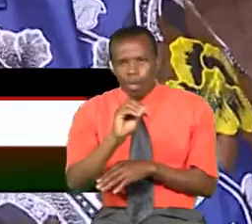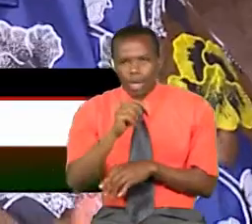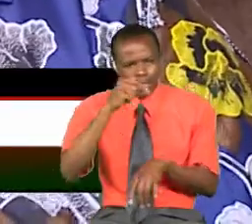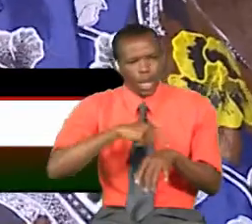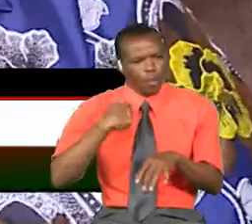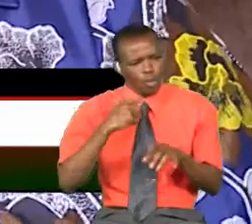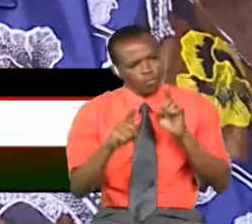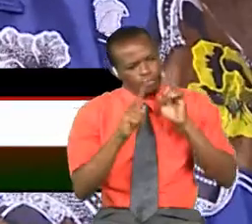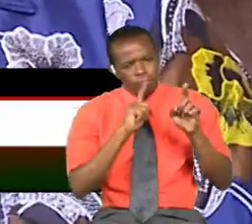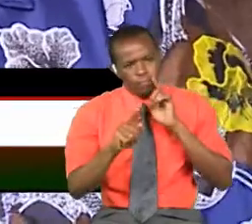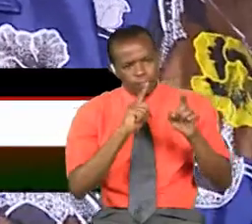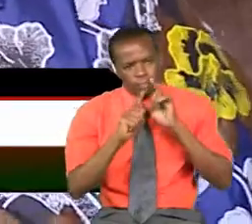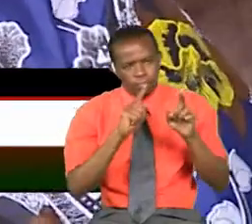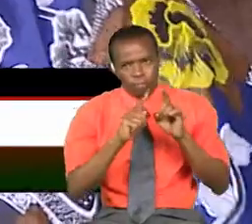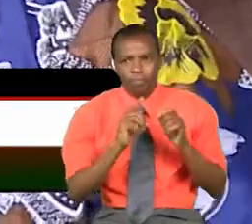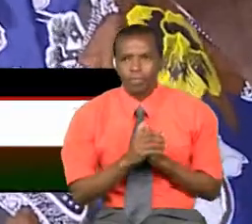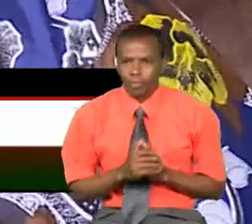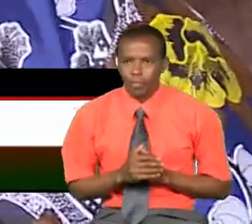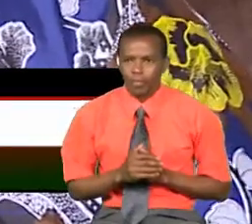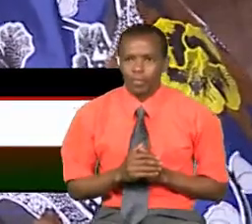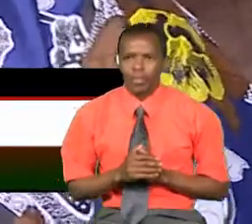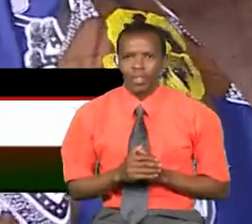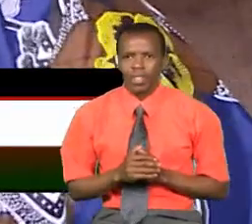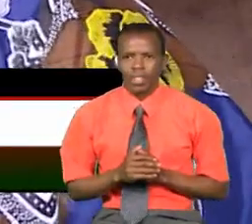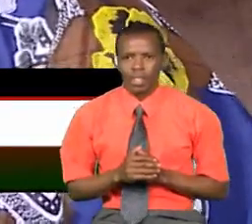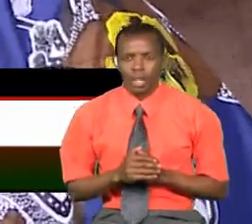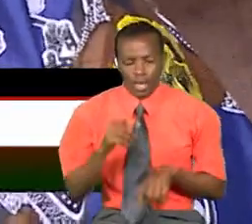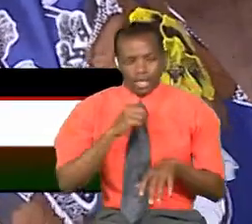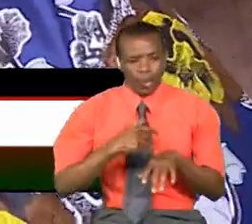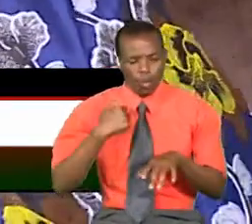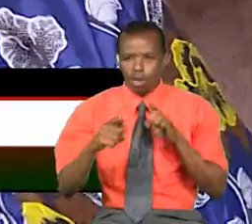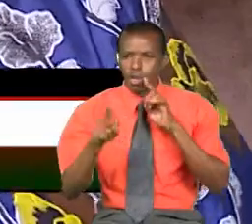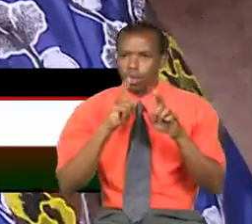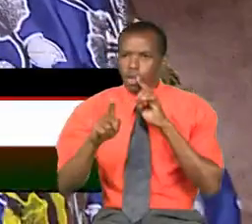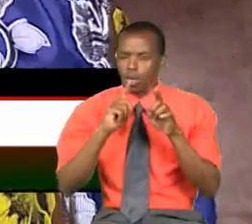ya kuzungumza, ndugu mtangazaji, katika ile hali ya kuzungumza